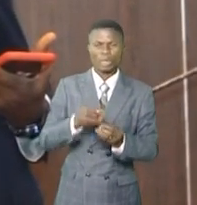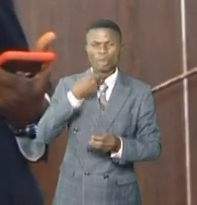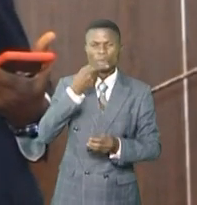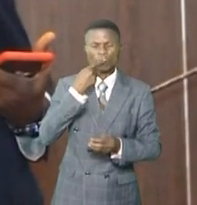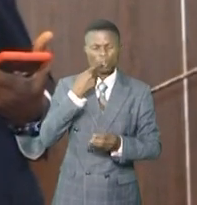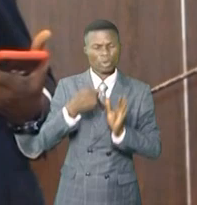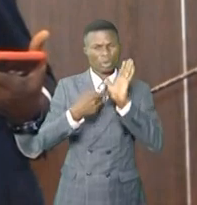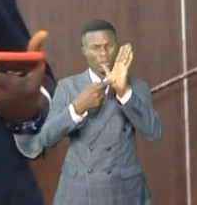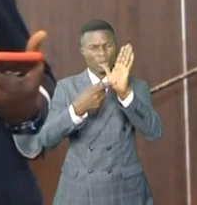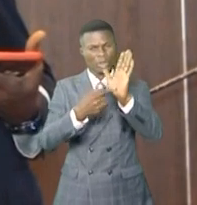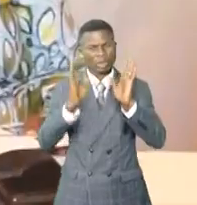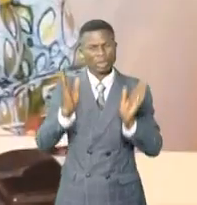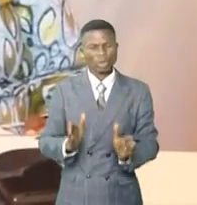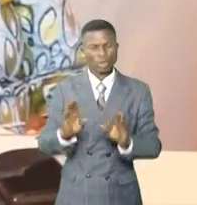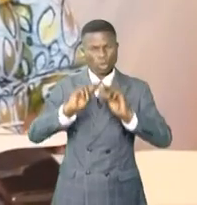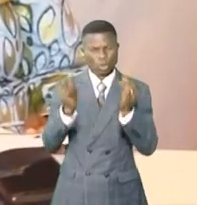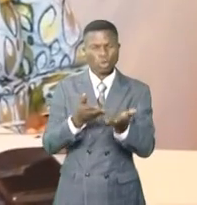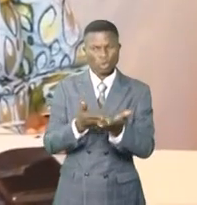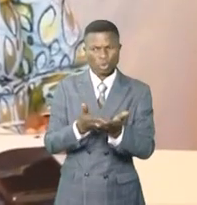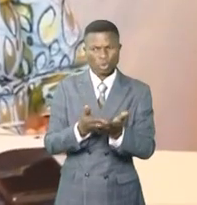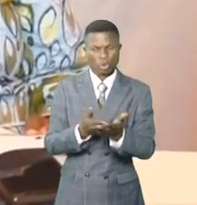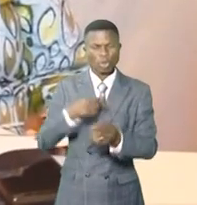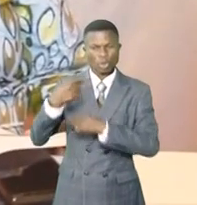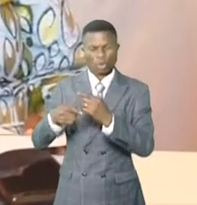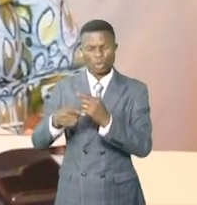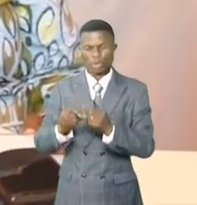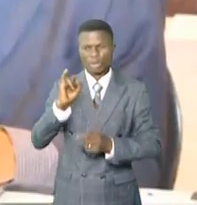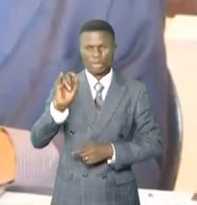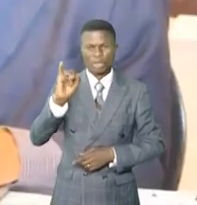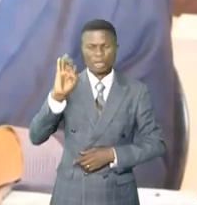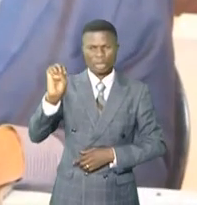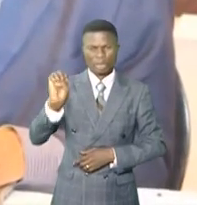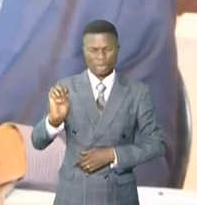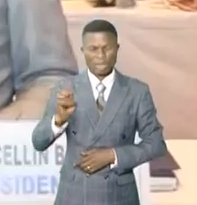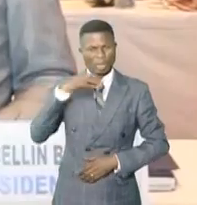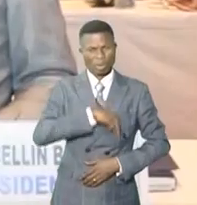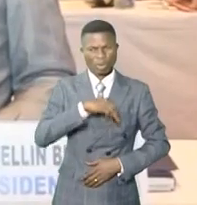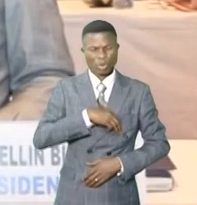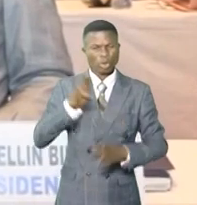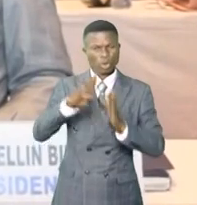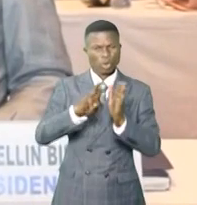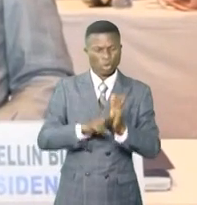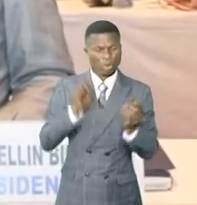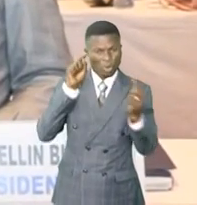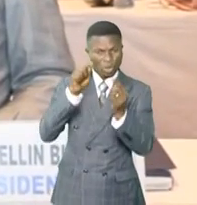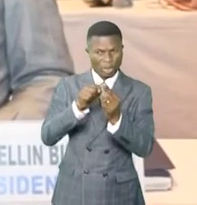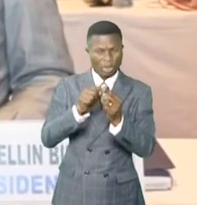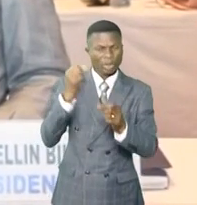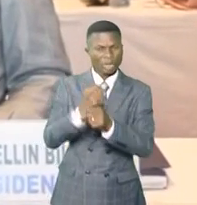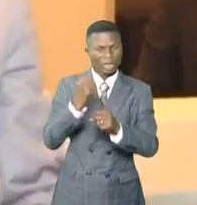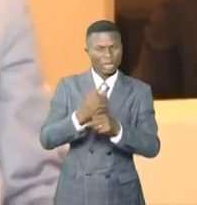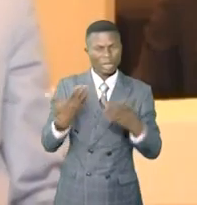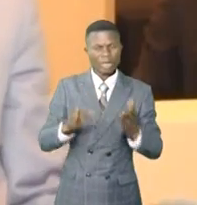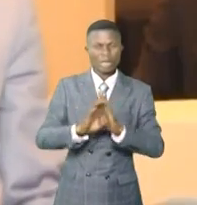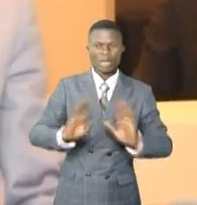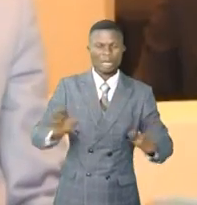donner la présentation de cette restitution partant de l'existence de l'UTIER RDC, sa mission, son rôle, ses objectifs, son fonctionnement ou